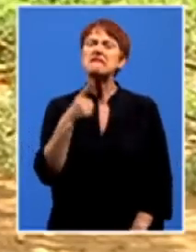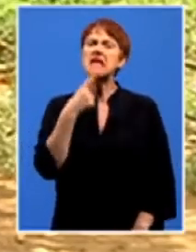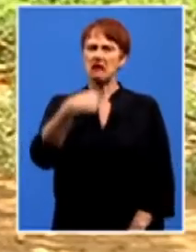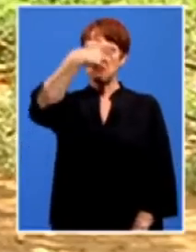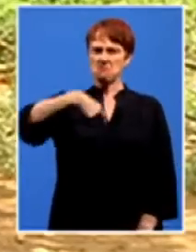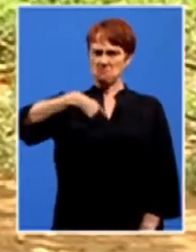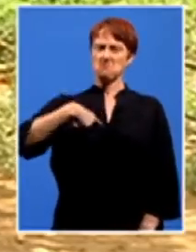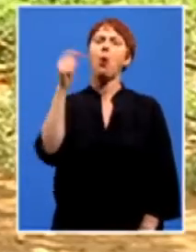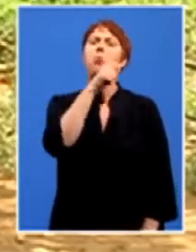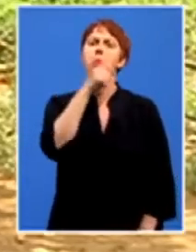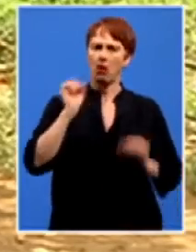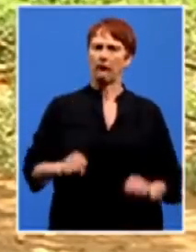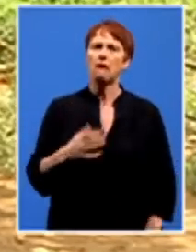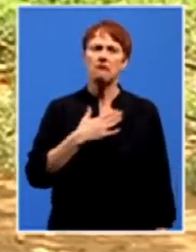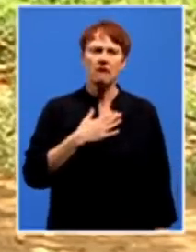loyi